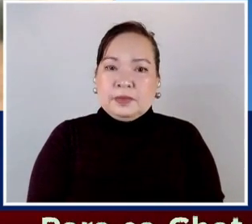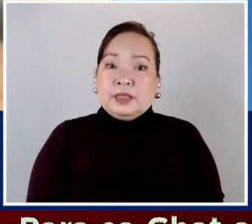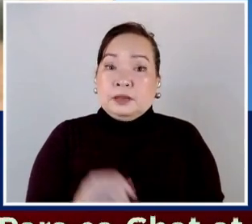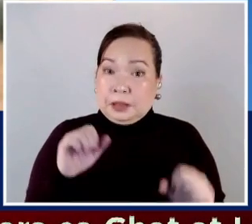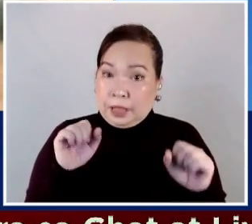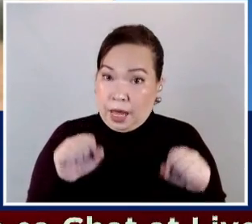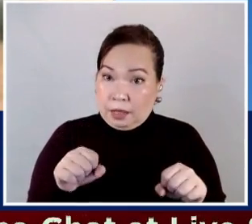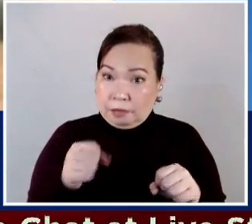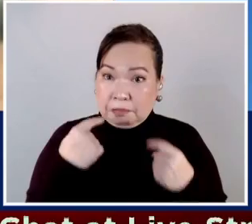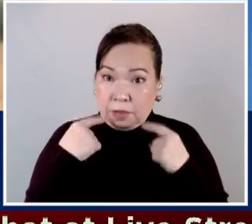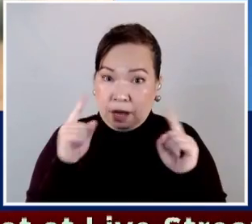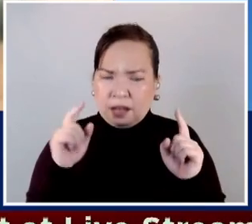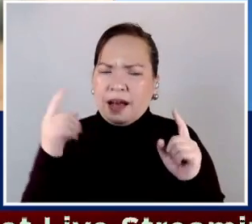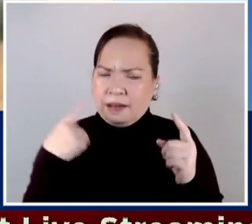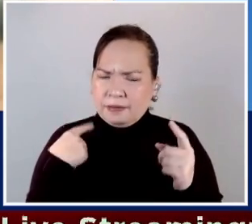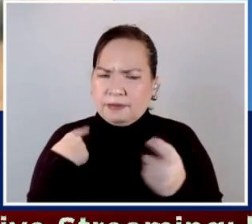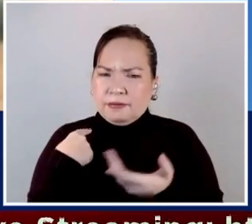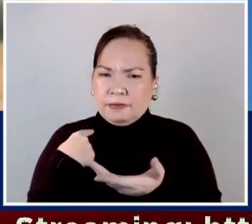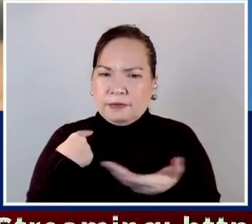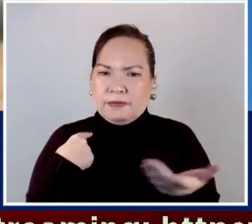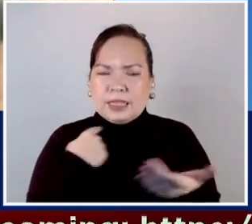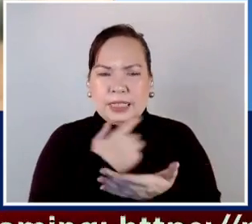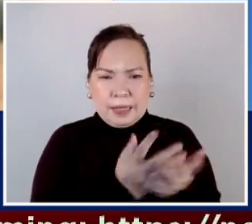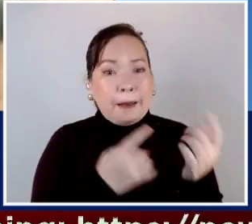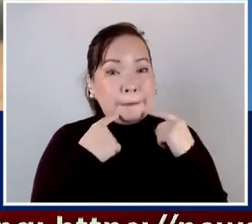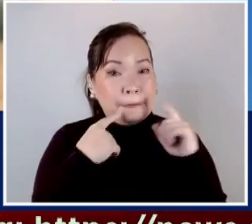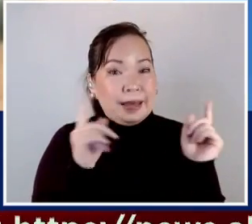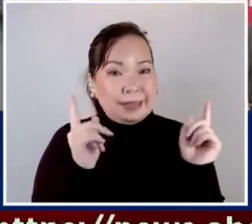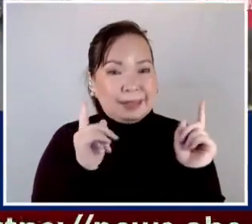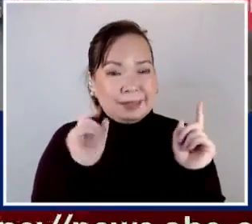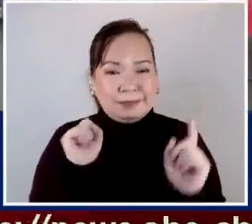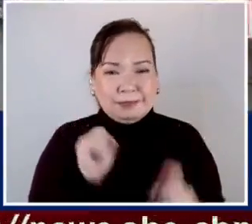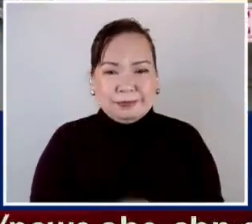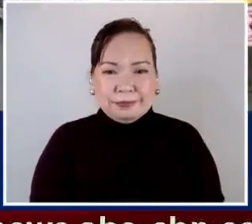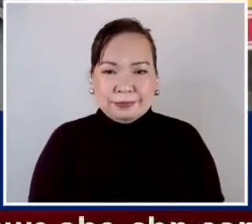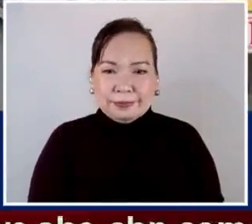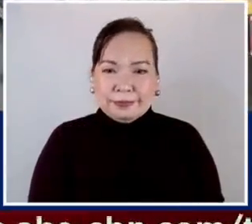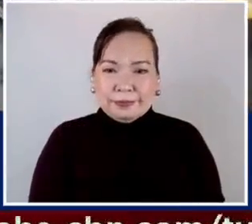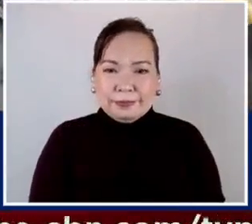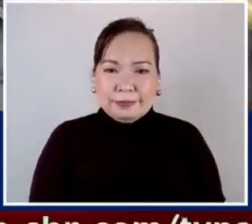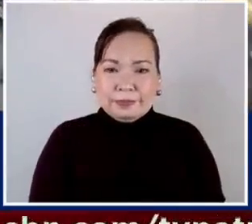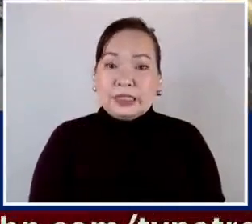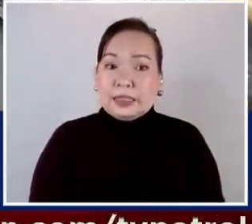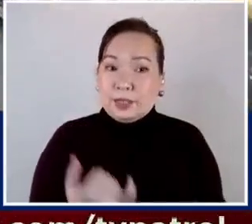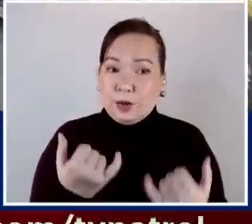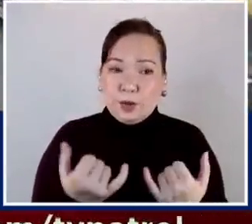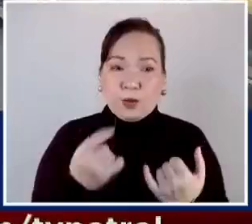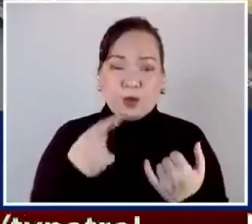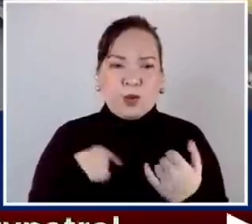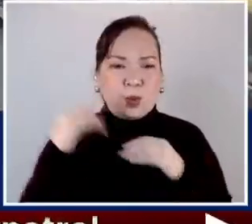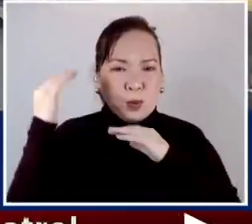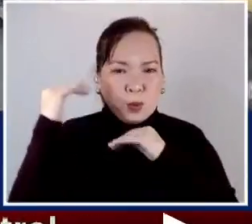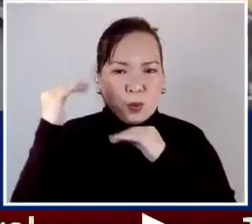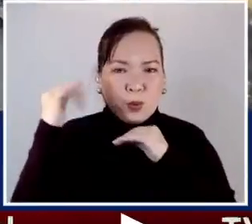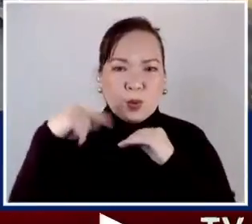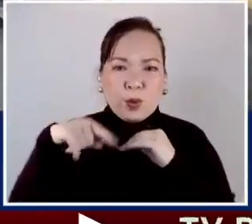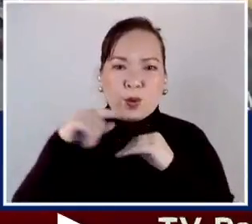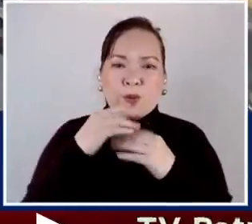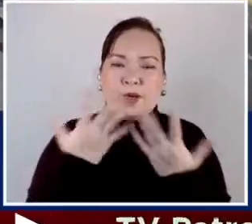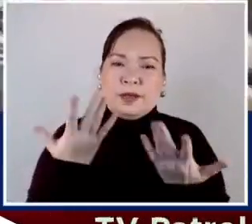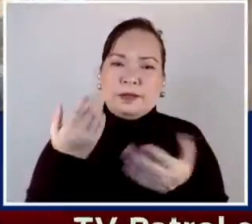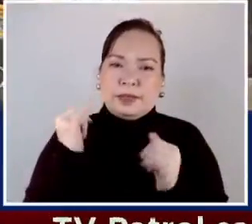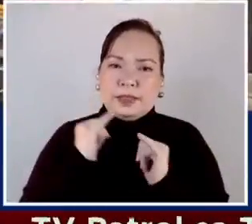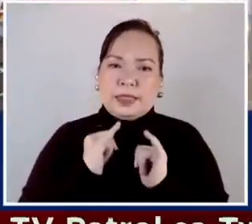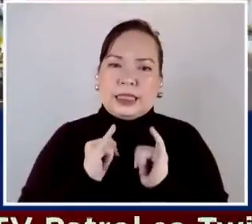ito? Ano bang success nila? May mga success din naman. Sa ngayon, inaasahang mananatiling mataas ang